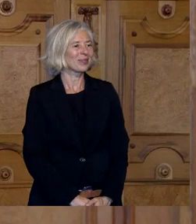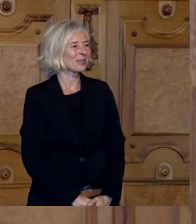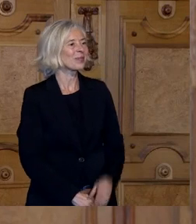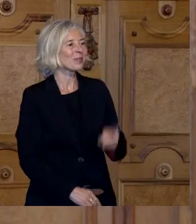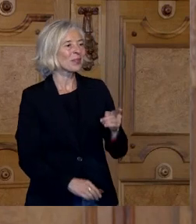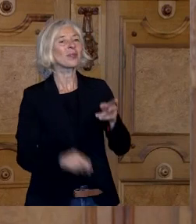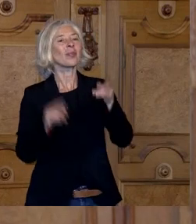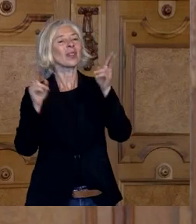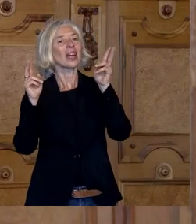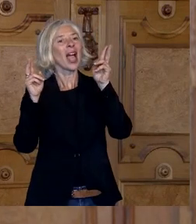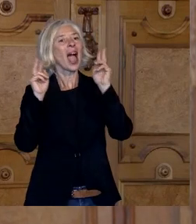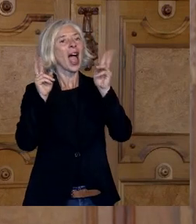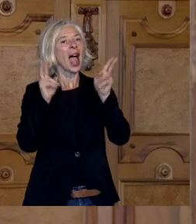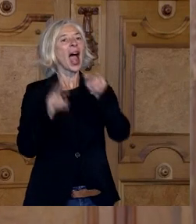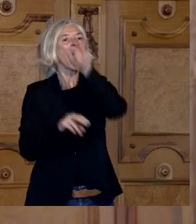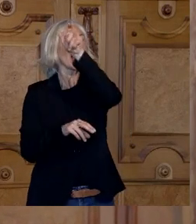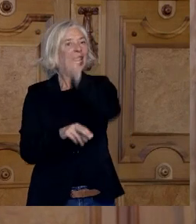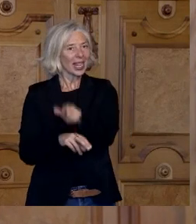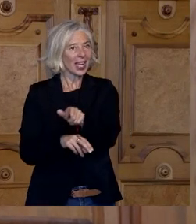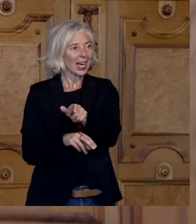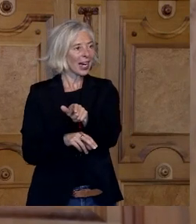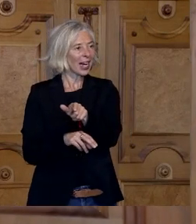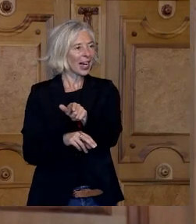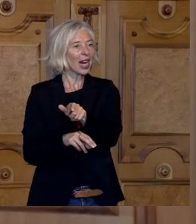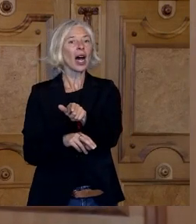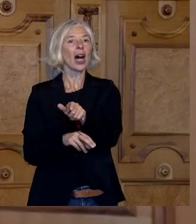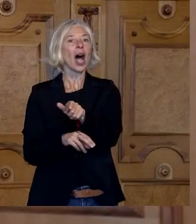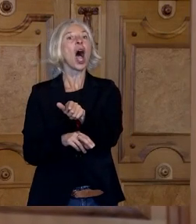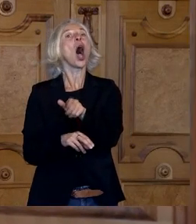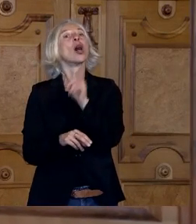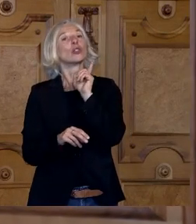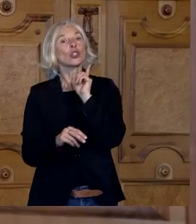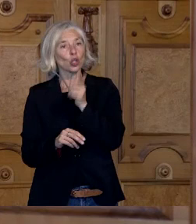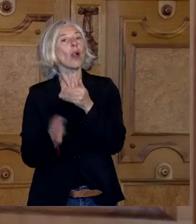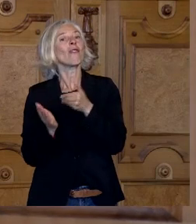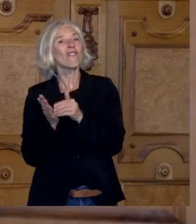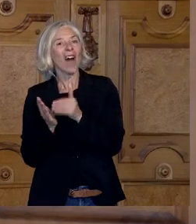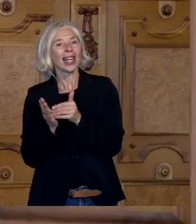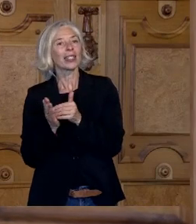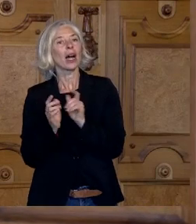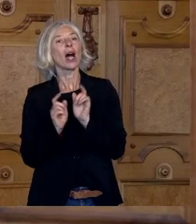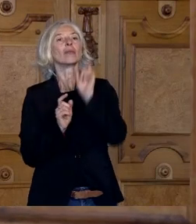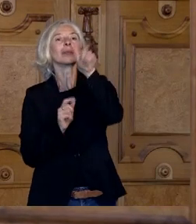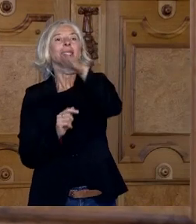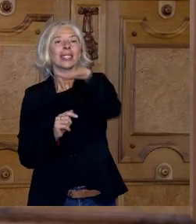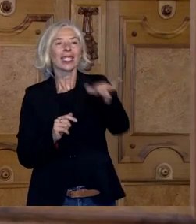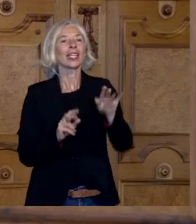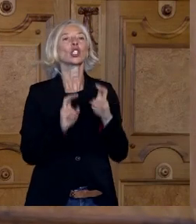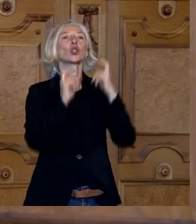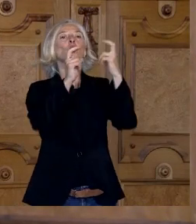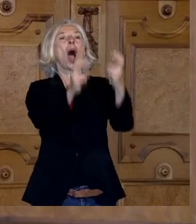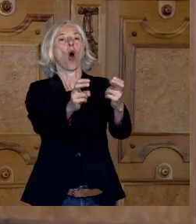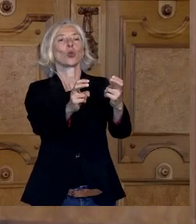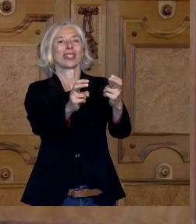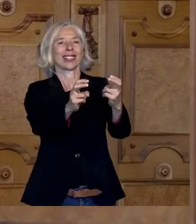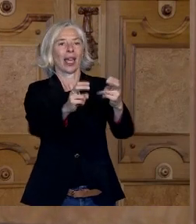Lehrerinnen und Lehrer, schreibt der Herr Heinzle, sollen Schüler auch weiter per Homeschooling unterrichten. Die nötige Technik dafür müssen die